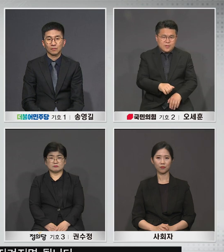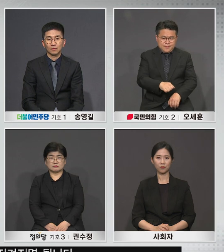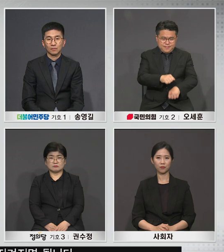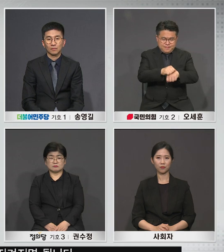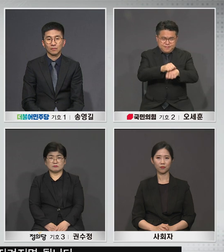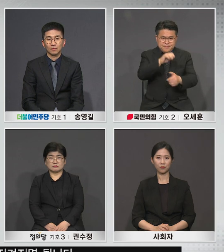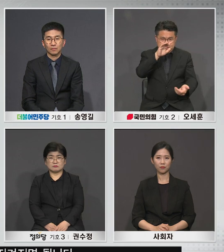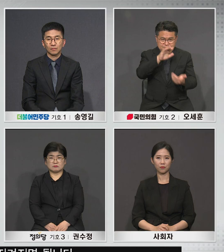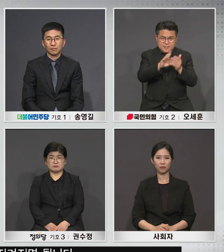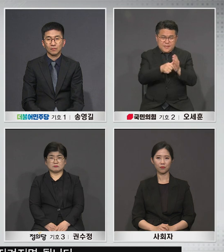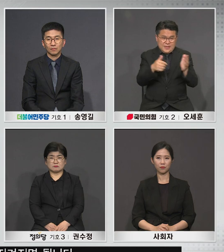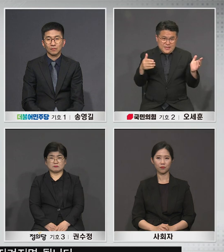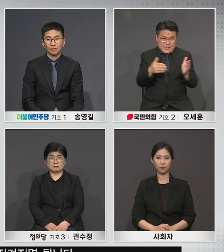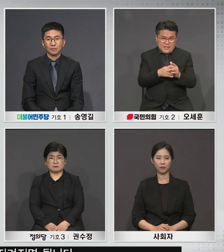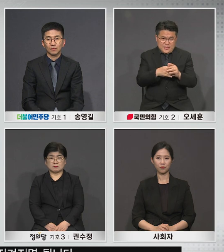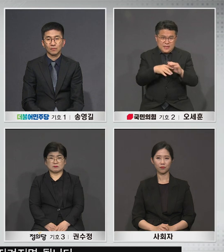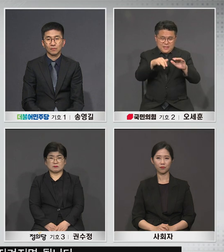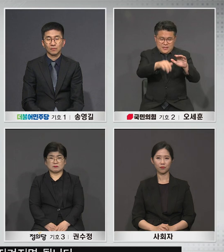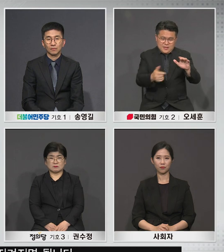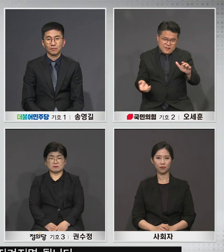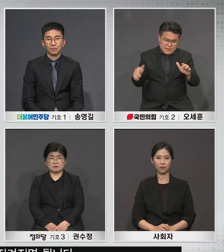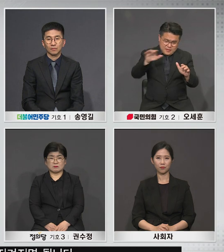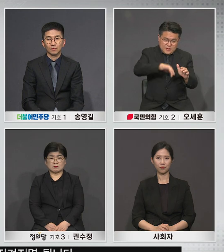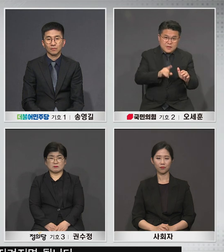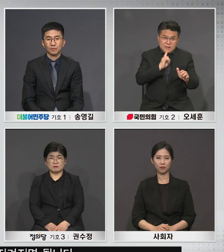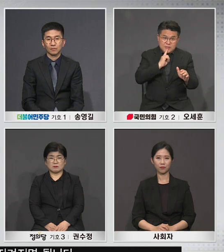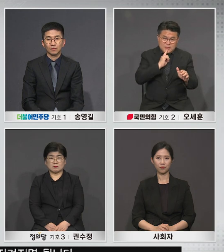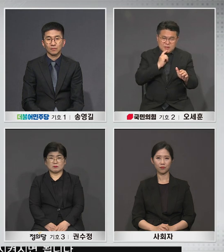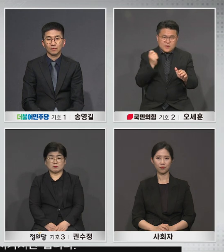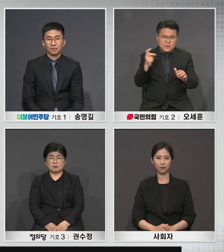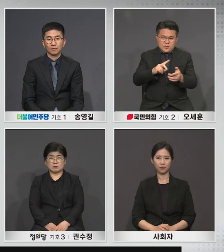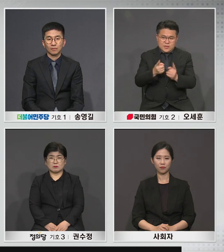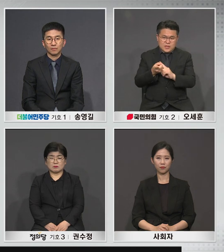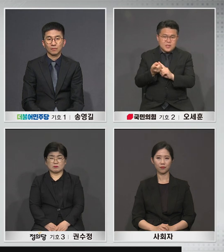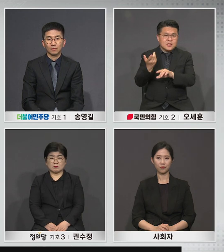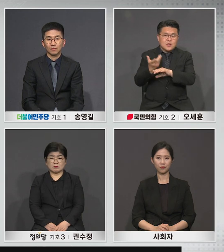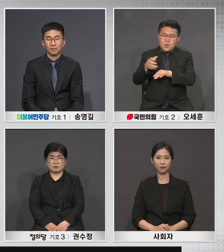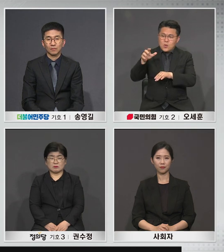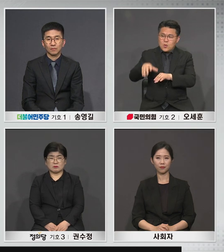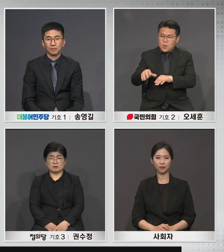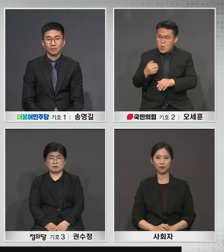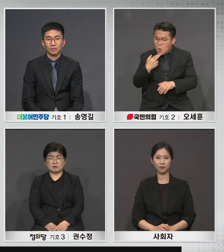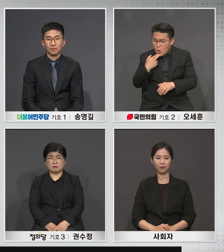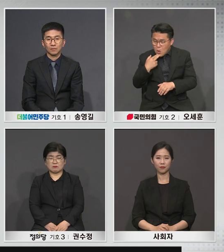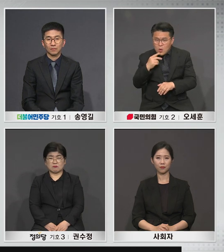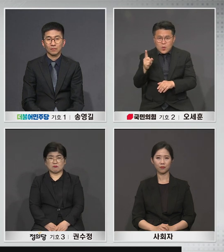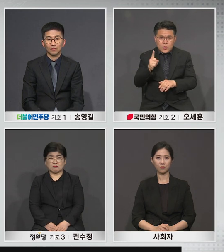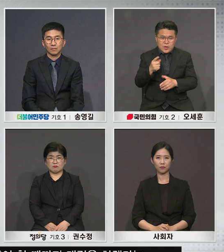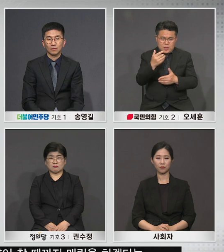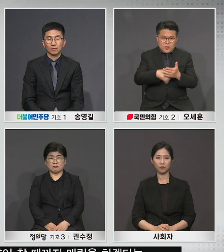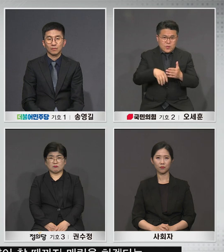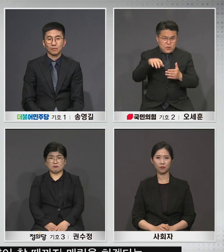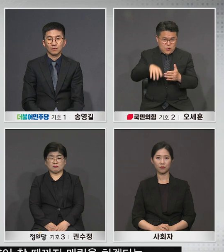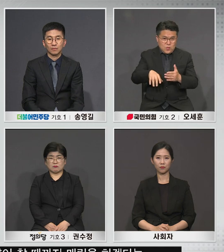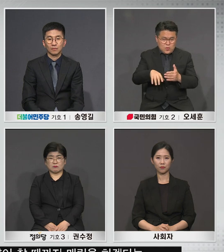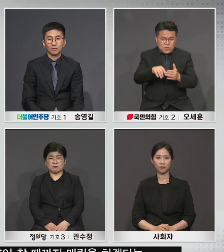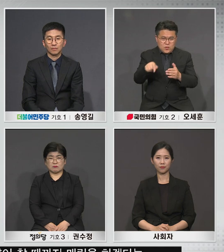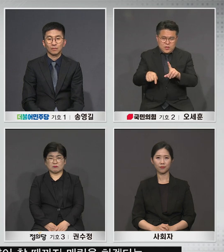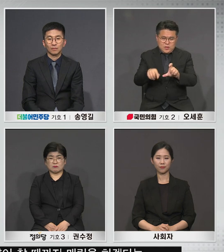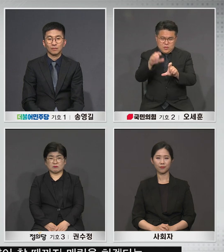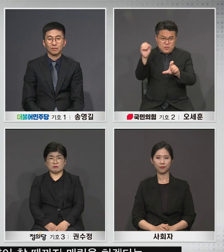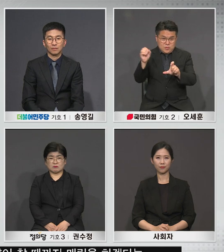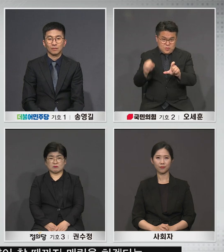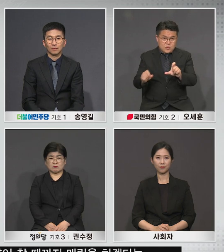매립을 하겠다는 게 그 약속의 골자고요. 대체 매립지 확보가 힘들 때에는 잔여 부지의 최대 15%까지를